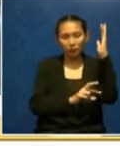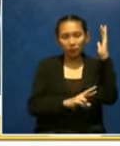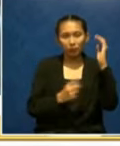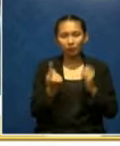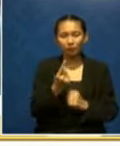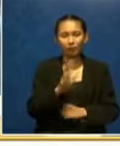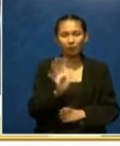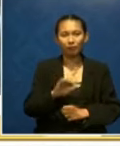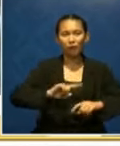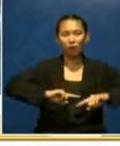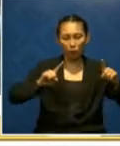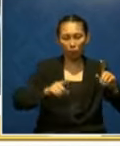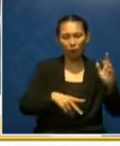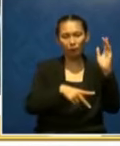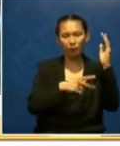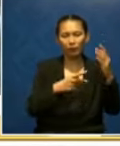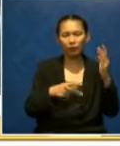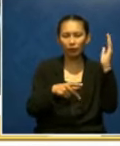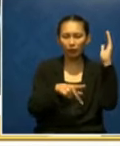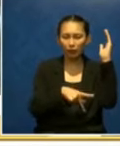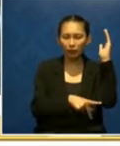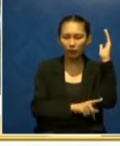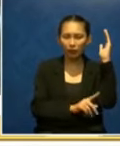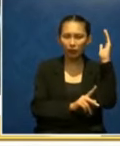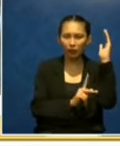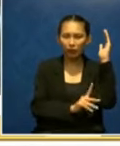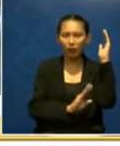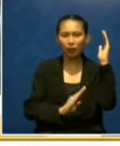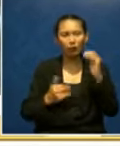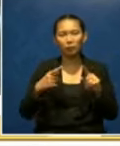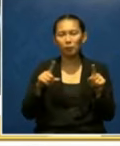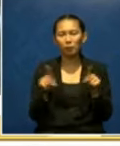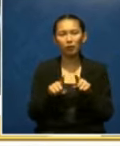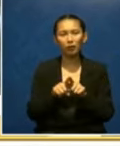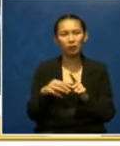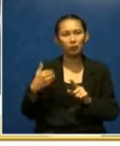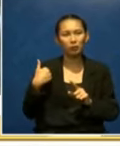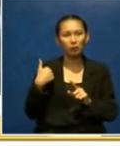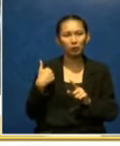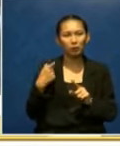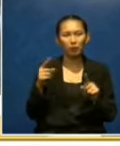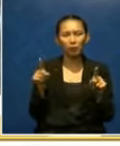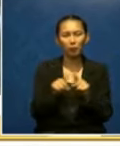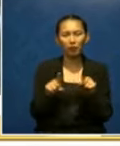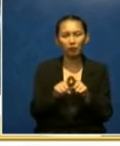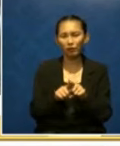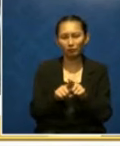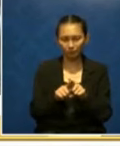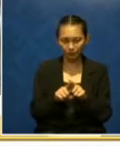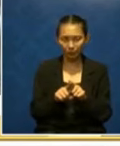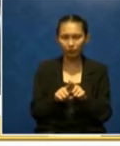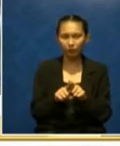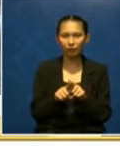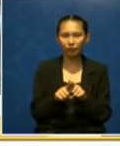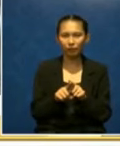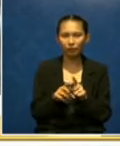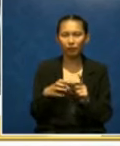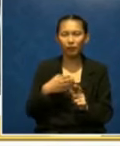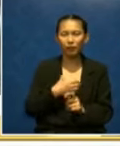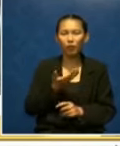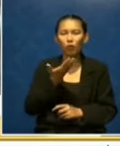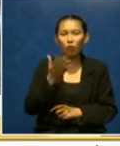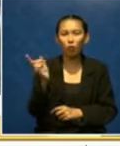คะในจังหวัดกระบี่ก็เช่นเดียวกันค่ะดิฉันทราบมาว่าในจังหวัดกระบี่ก็เกิดเรื่องราวลักษณะนี้เช่นเดียวกันจึงอยากจะ